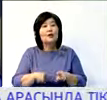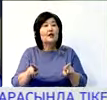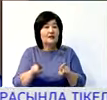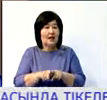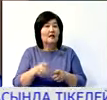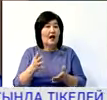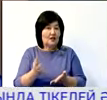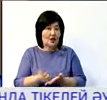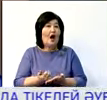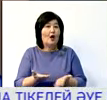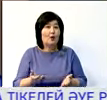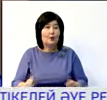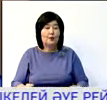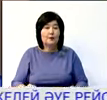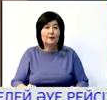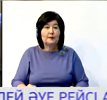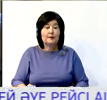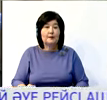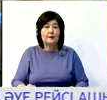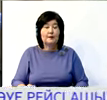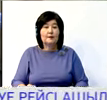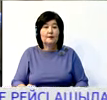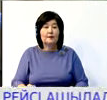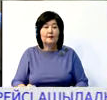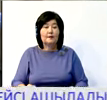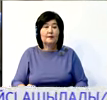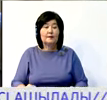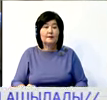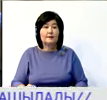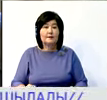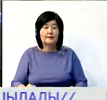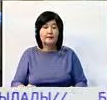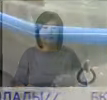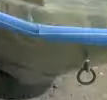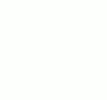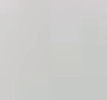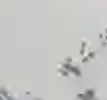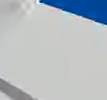шығу. Әкімжан Жолтаев, Бауыржан Қожамұратов, Қанат Махамбетов, Қызылорда, телеарнасы, Арал ауданынан.